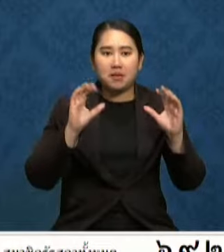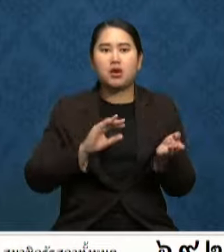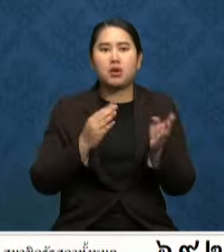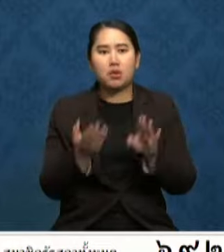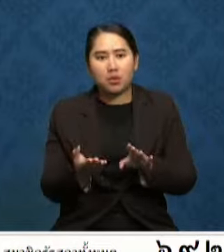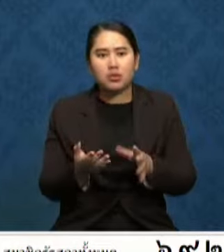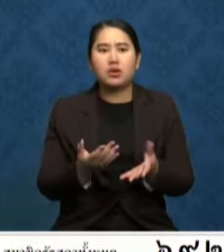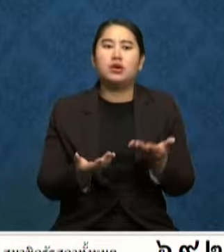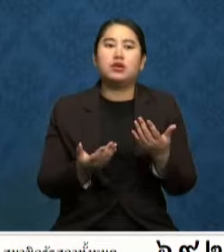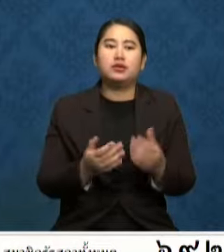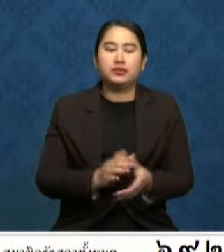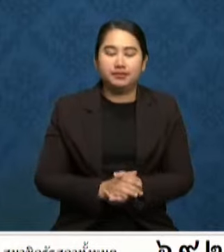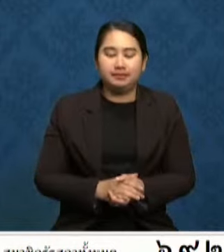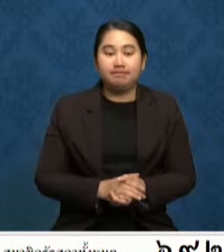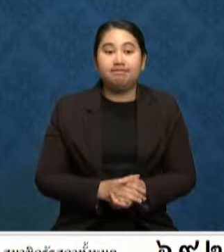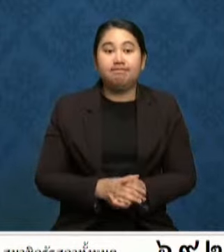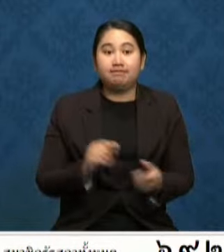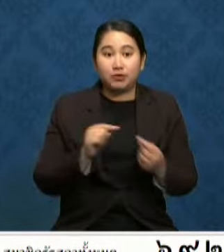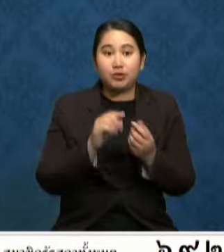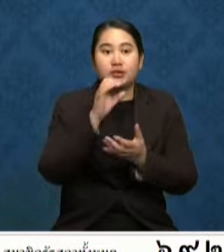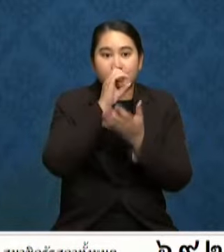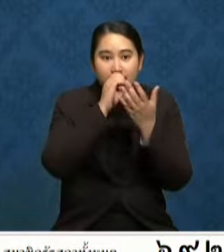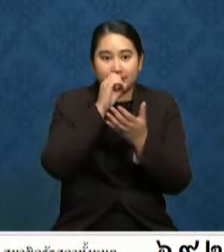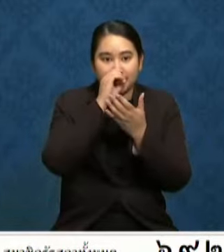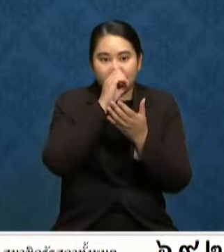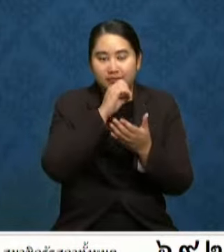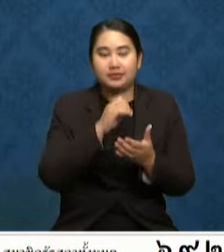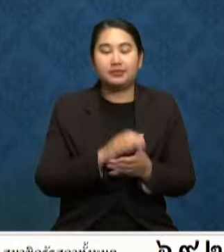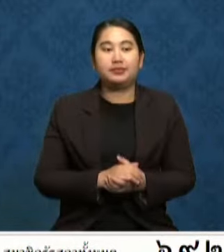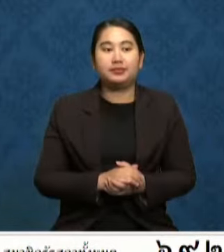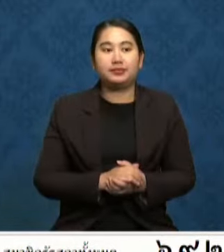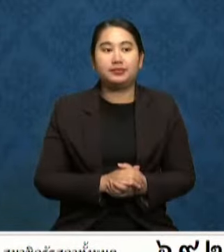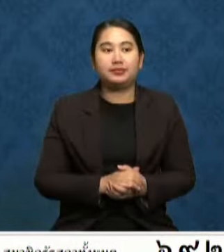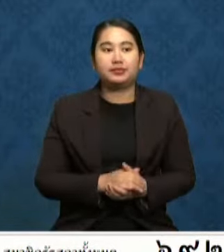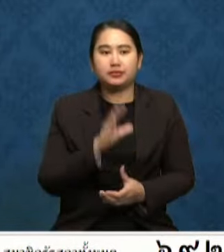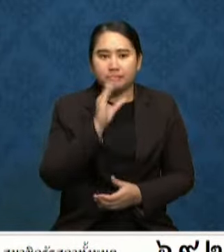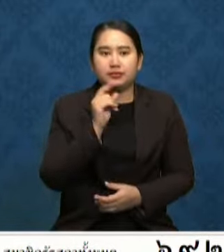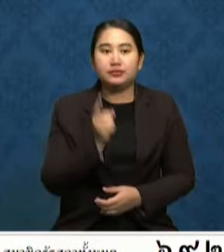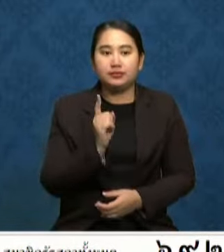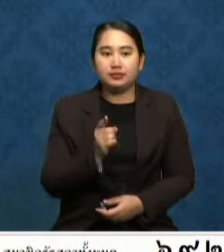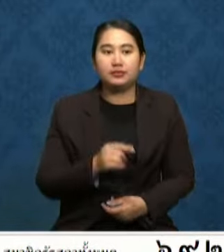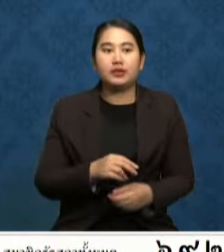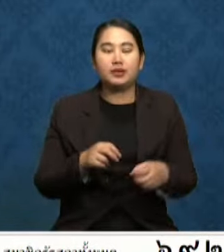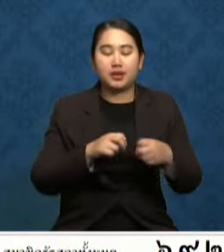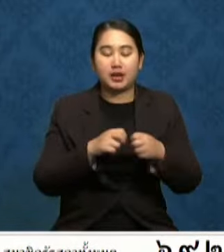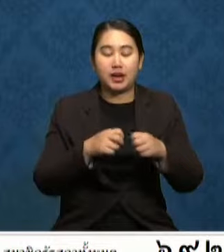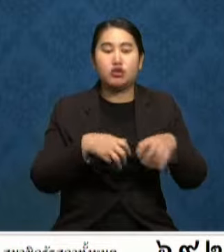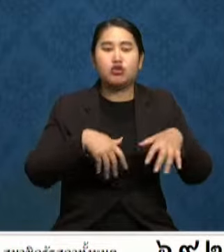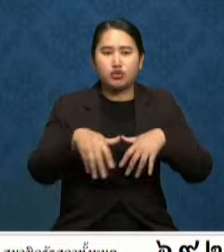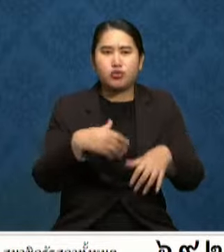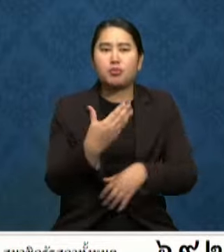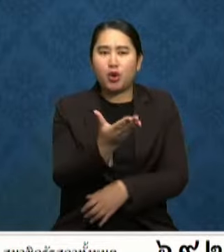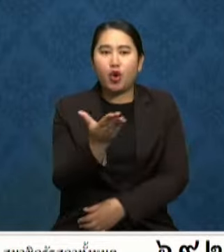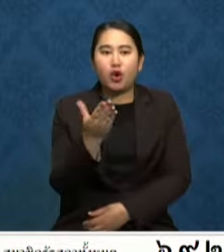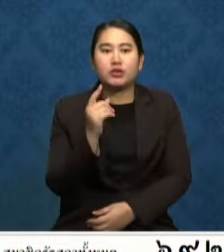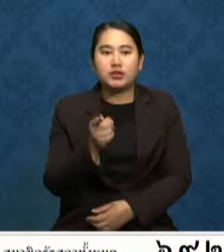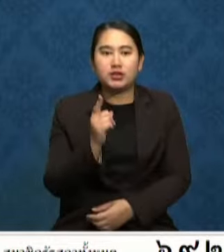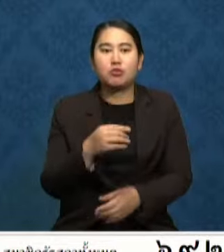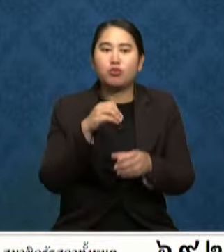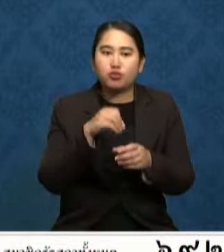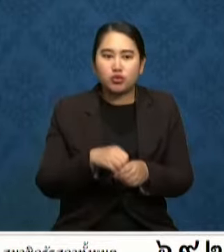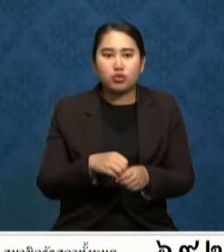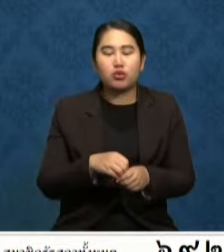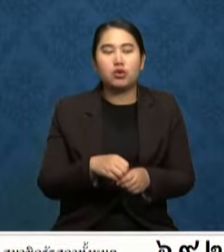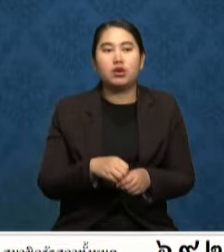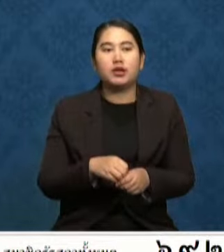ก็จะเข้าอรอบเดิมคืเรื่องยาเซ็ติด อัี้จริครับ ภรยชเรีกรองจิๆผมอยู่มาก